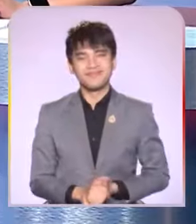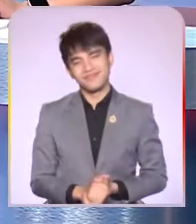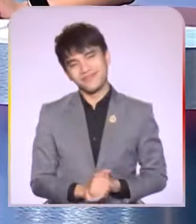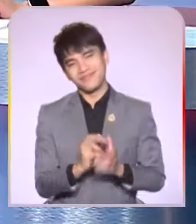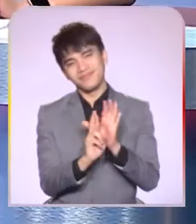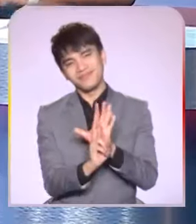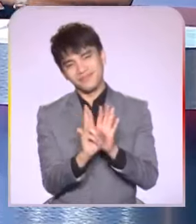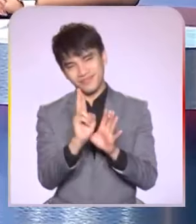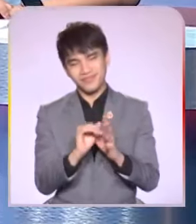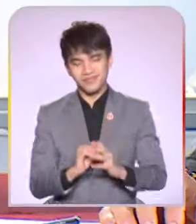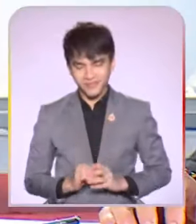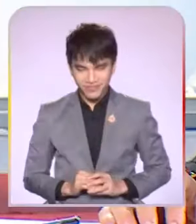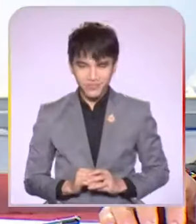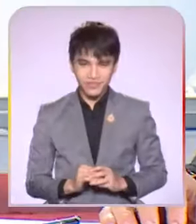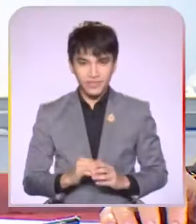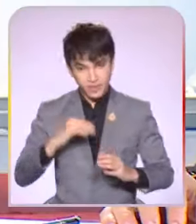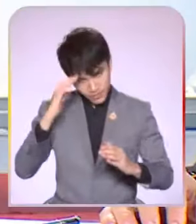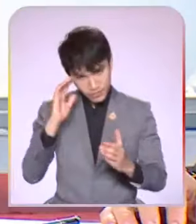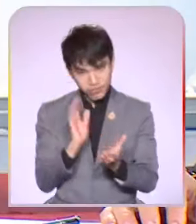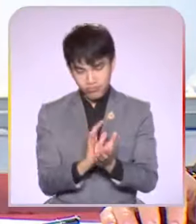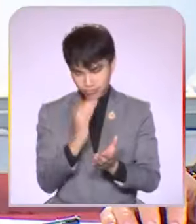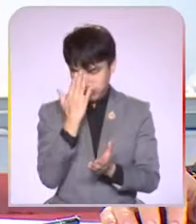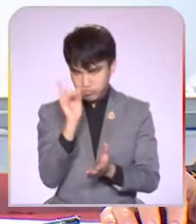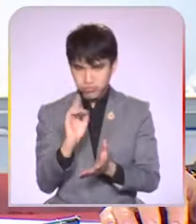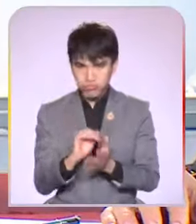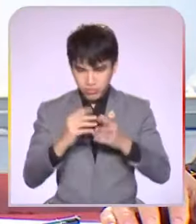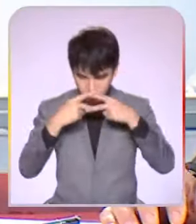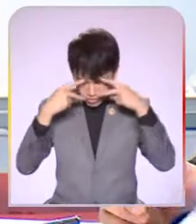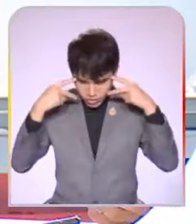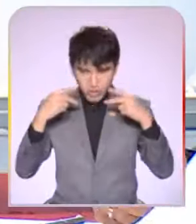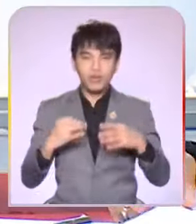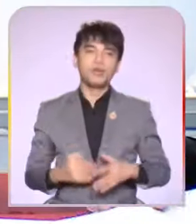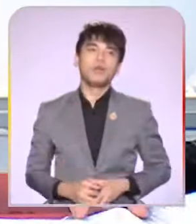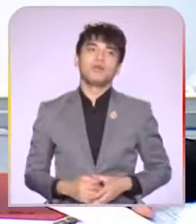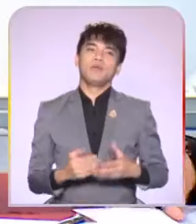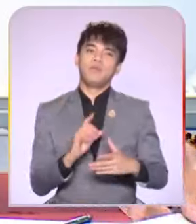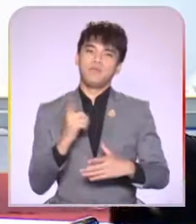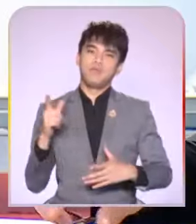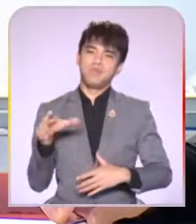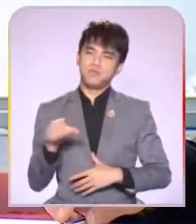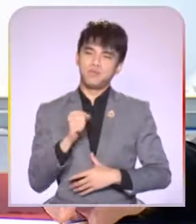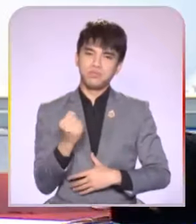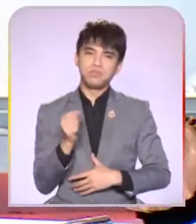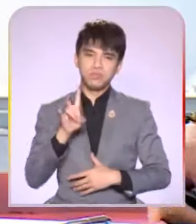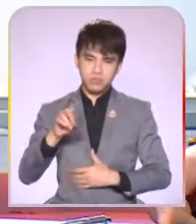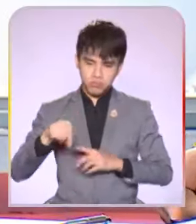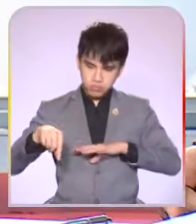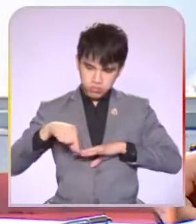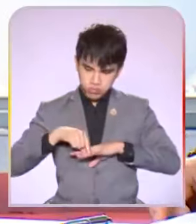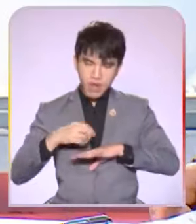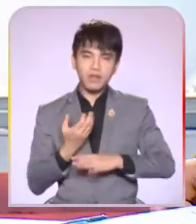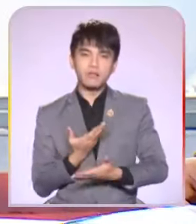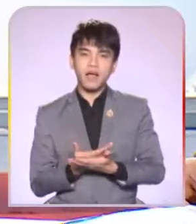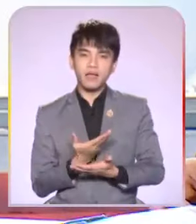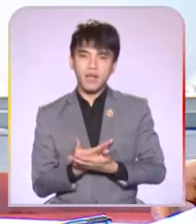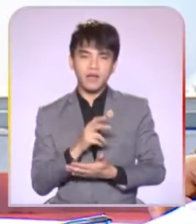ที่ราชบุรีผู้ชายคนนี้เขาบอกว่าคุณตำรวจทำไมล่ะโจเนี่ยขึ้นบ้านได้ทองไป17บาทแหวนเพชรเงินส